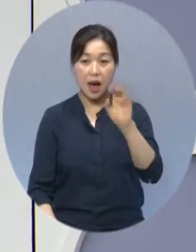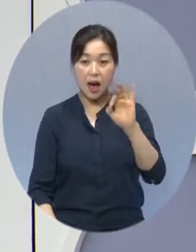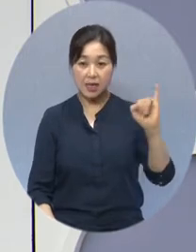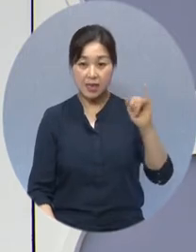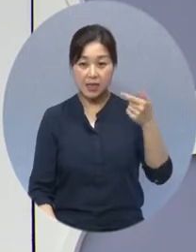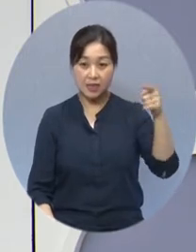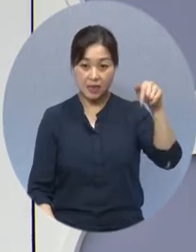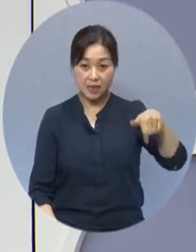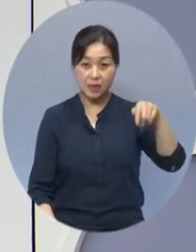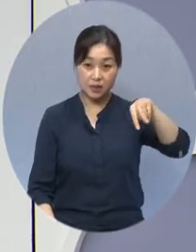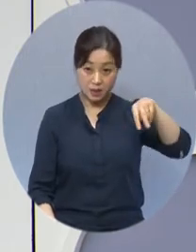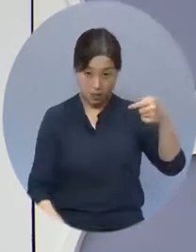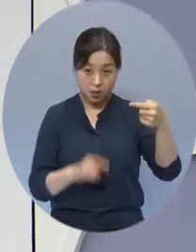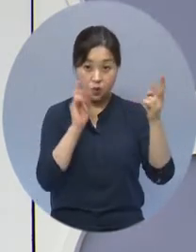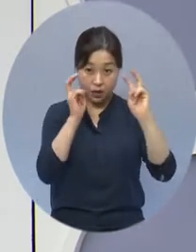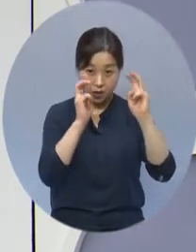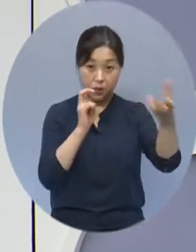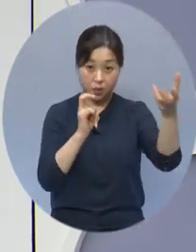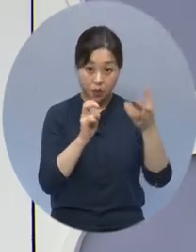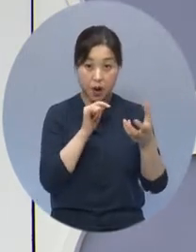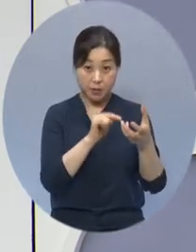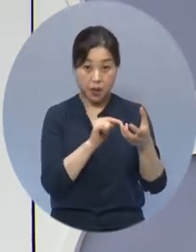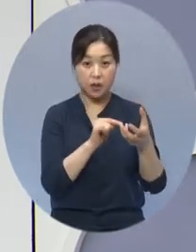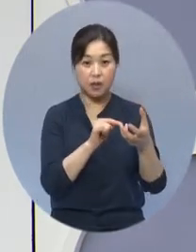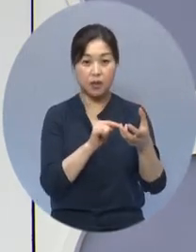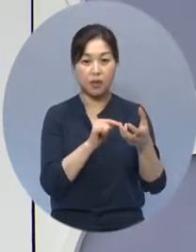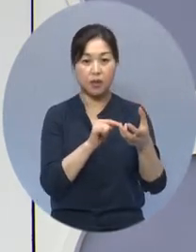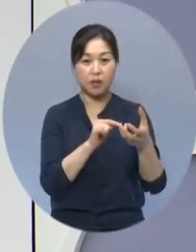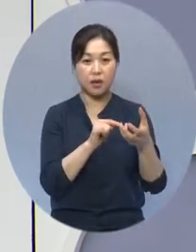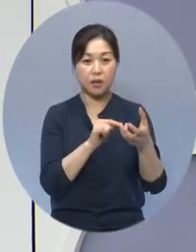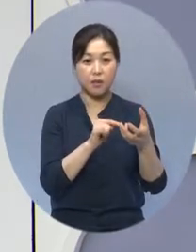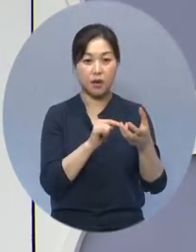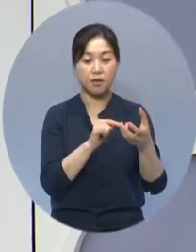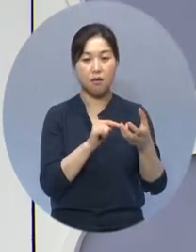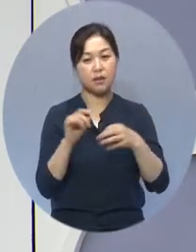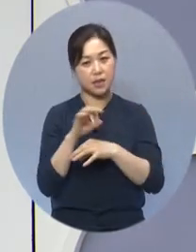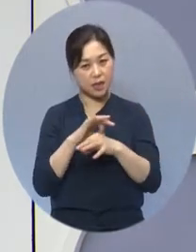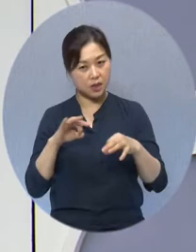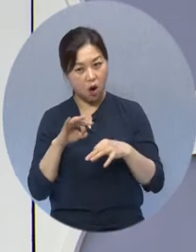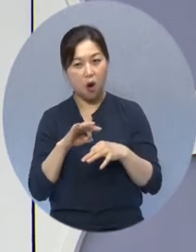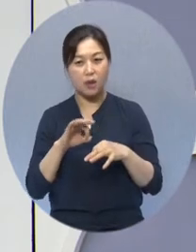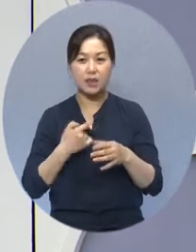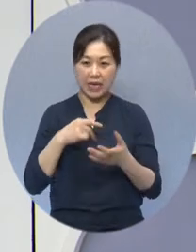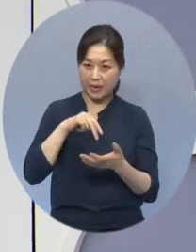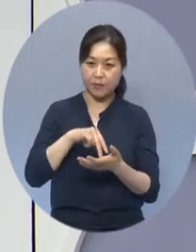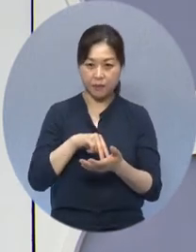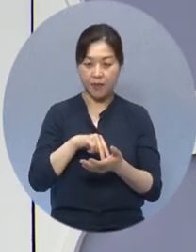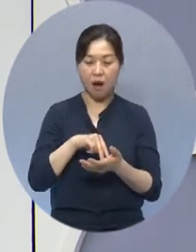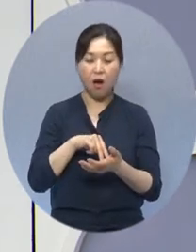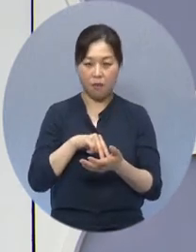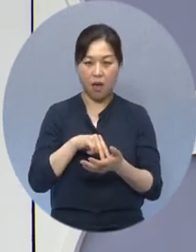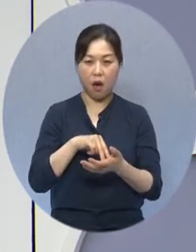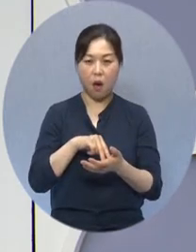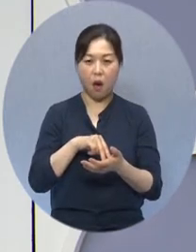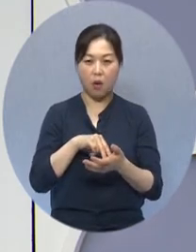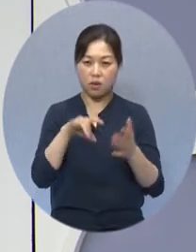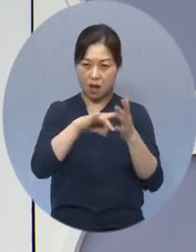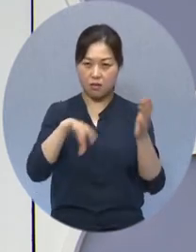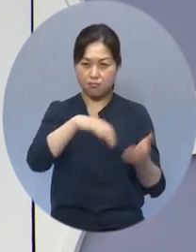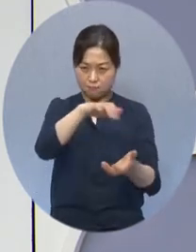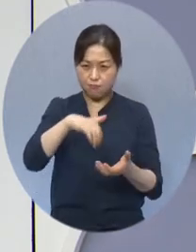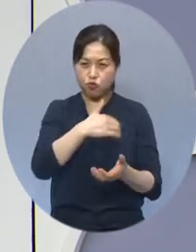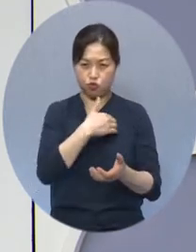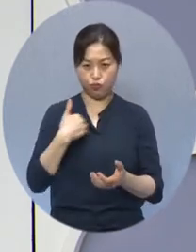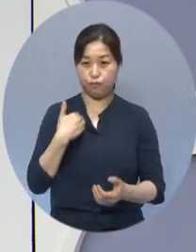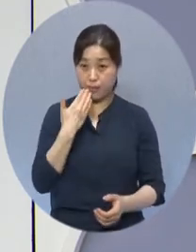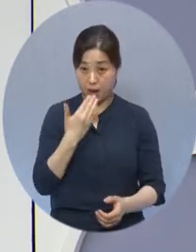말씀에 의하면 아주 우리 재정 자립도에 상당 부분 기여를 할 것이다. 그렇게 되면 용인이